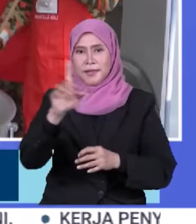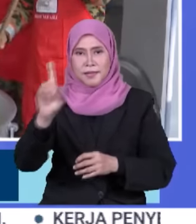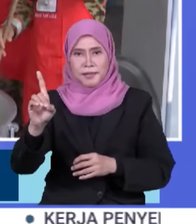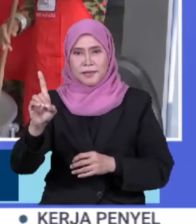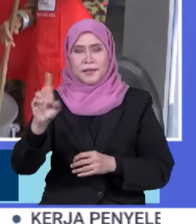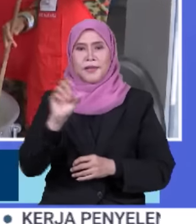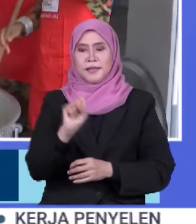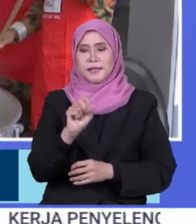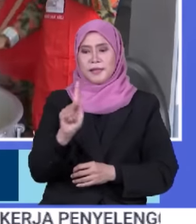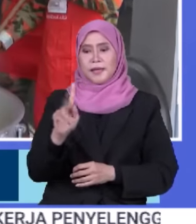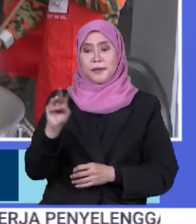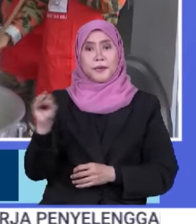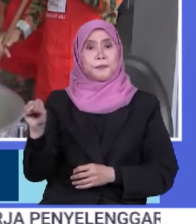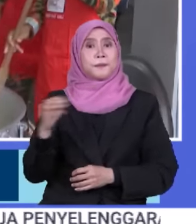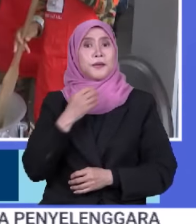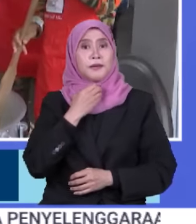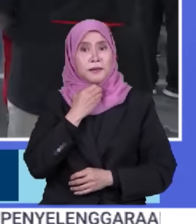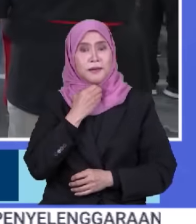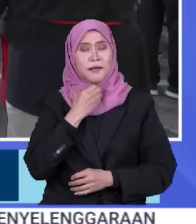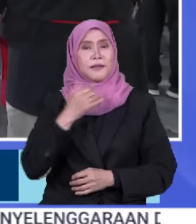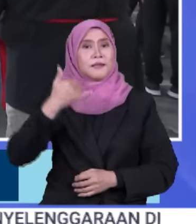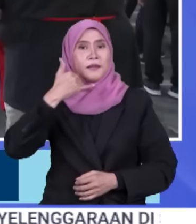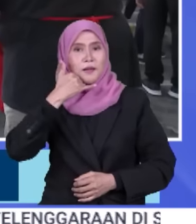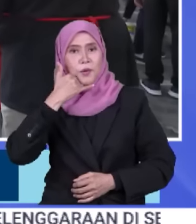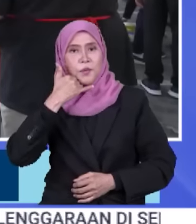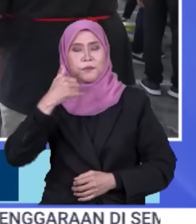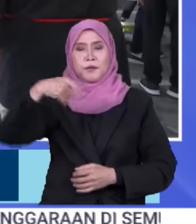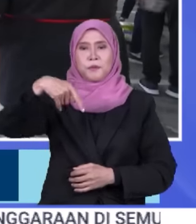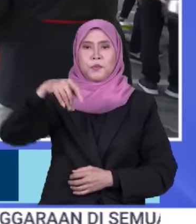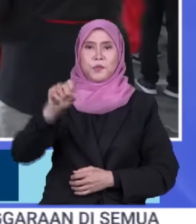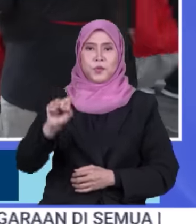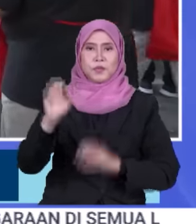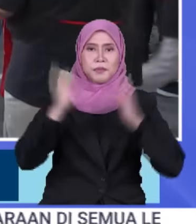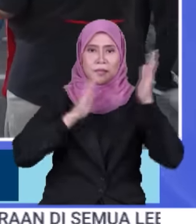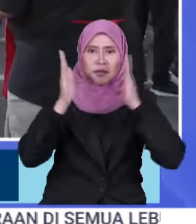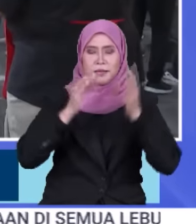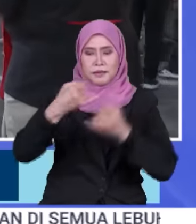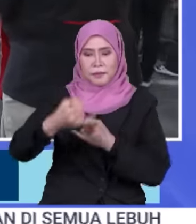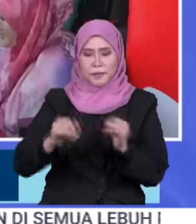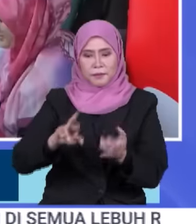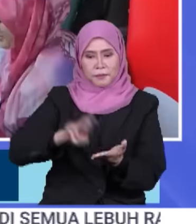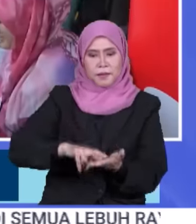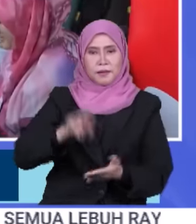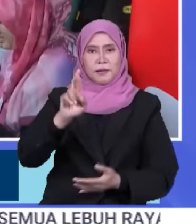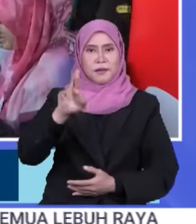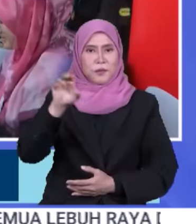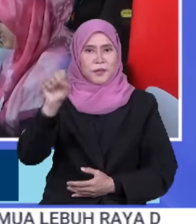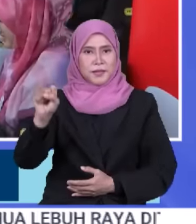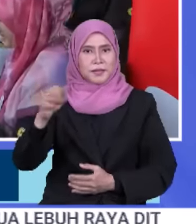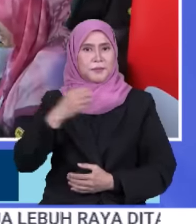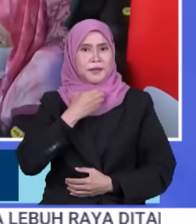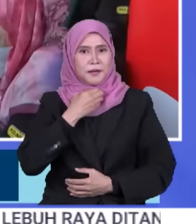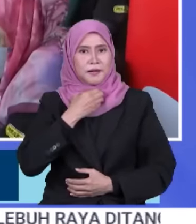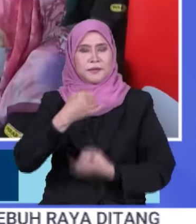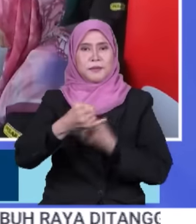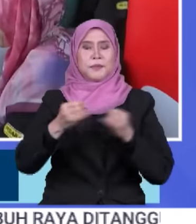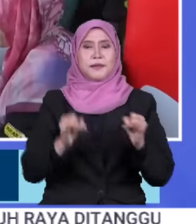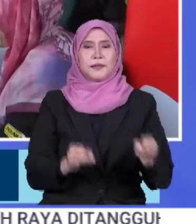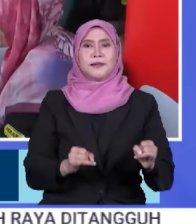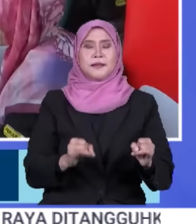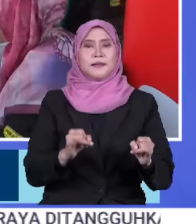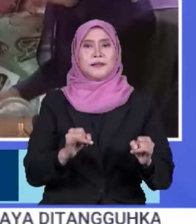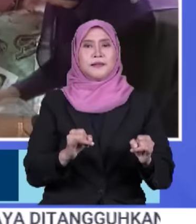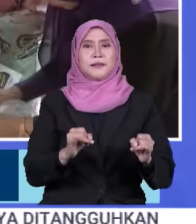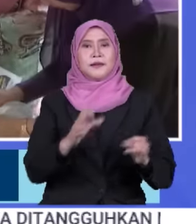Multimedia SKMM Perak, Telekom Malaysia, Pos Malaysia, Jabatan Pendaftaran ROS Perak, Jabatan